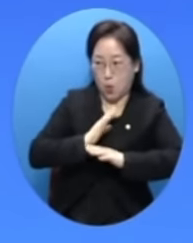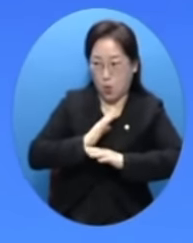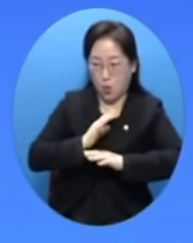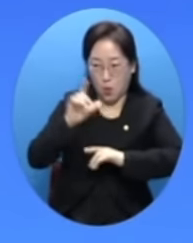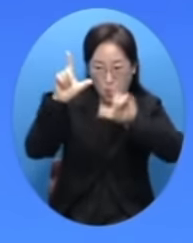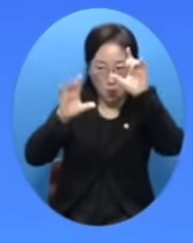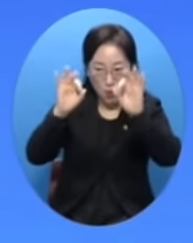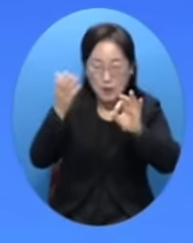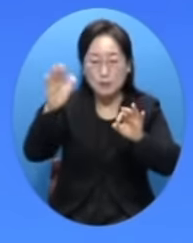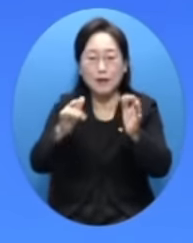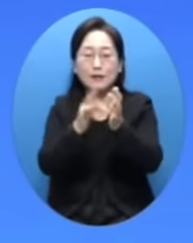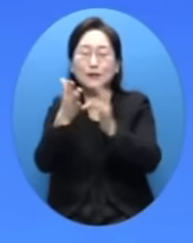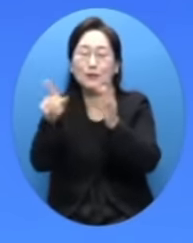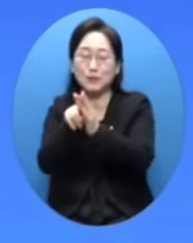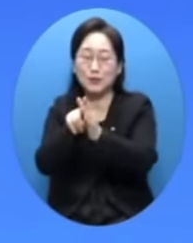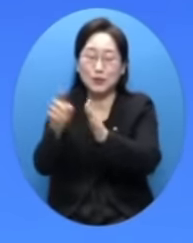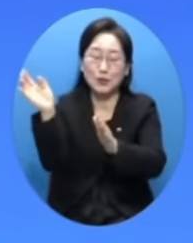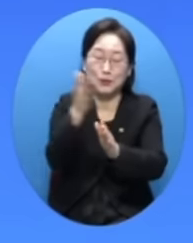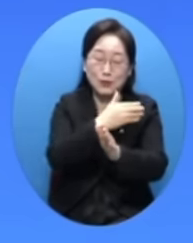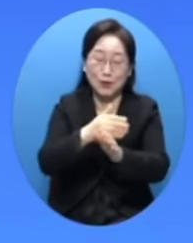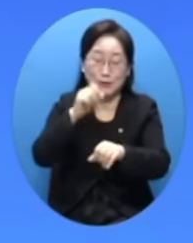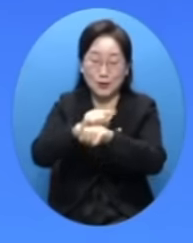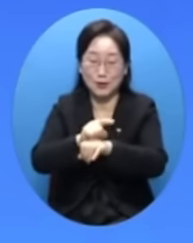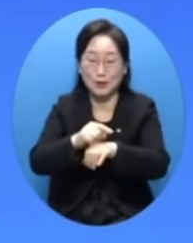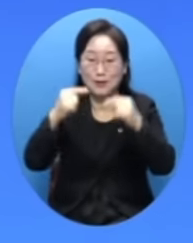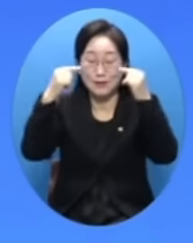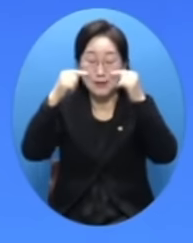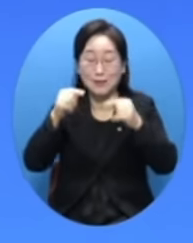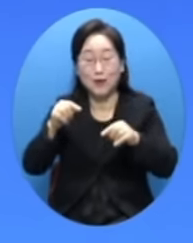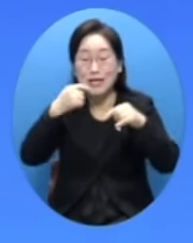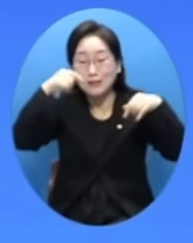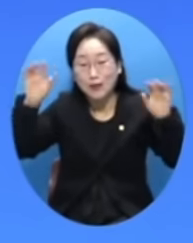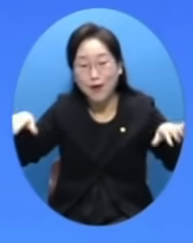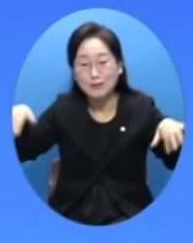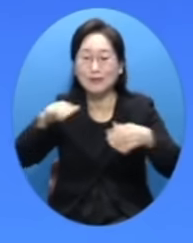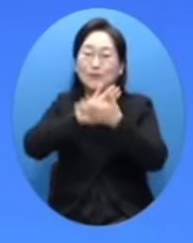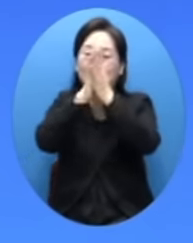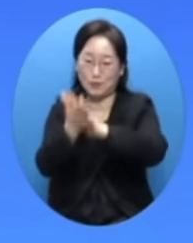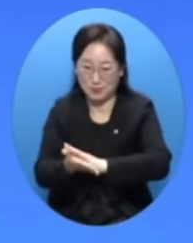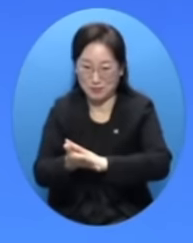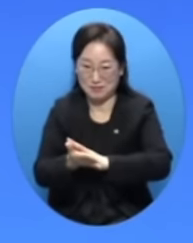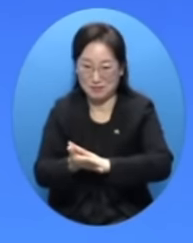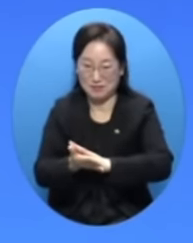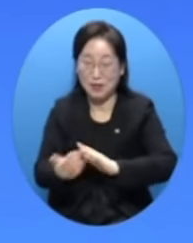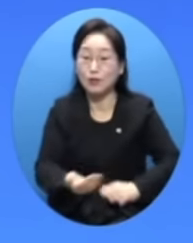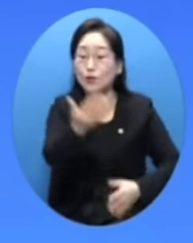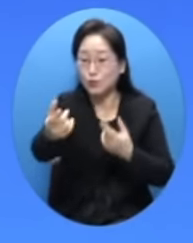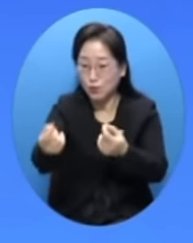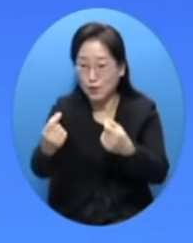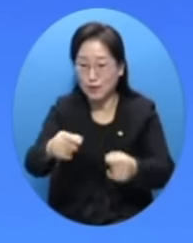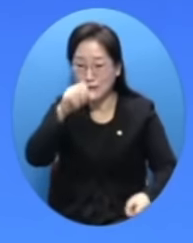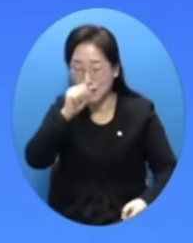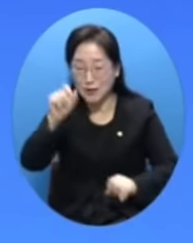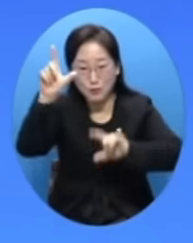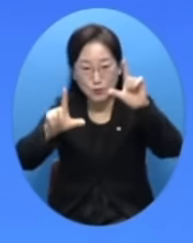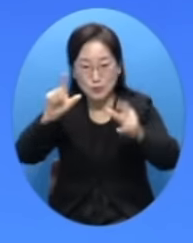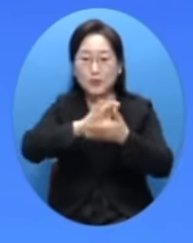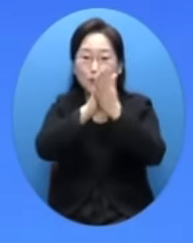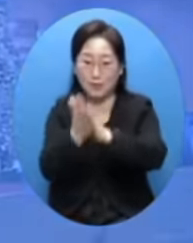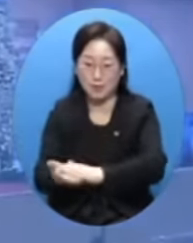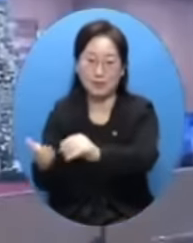나서 성질 완전이 달라지고 나니까 천사처럼 변했다고 여러분 모습이 착한 모습으로 변화되기를